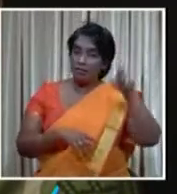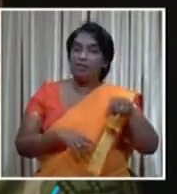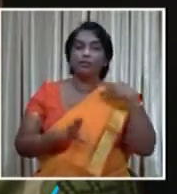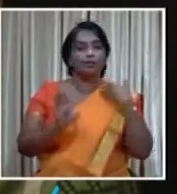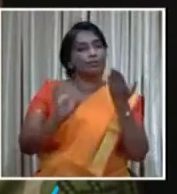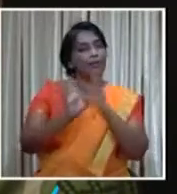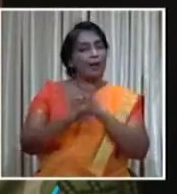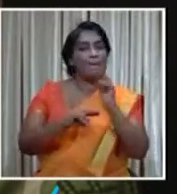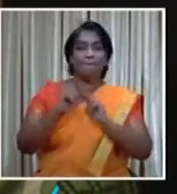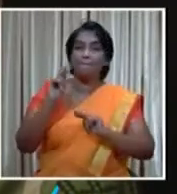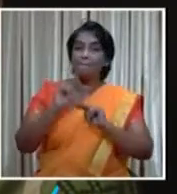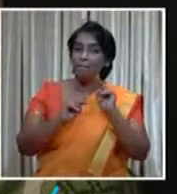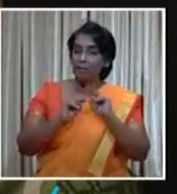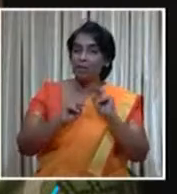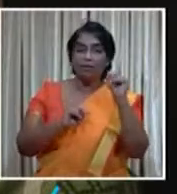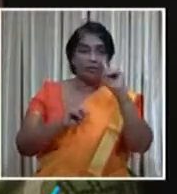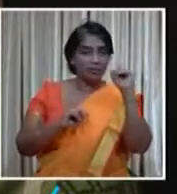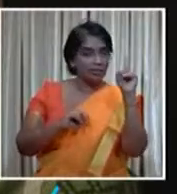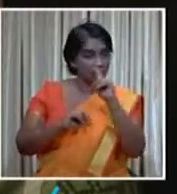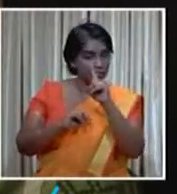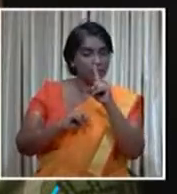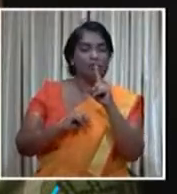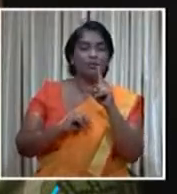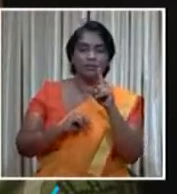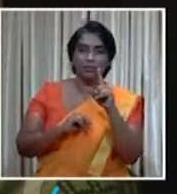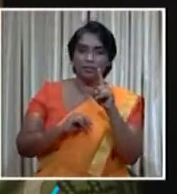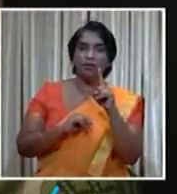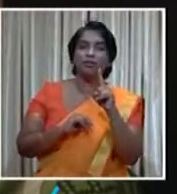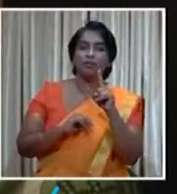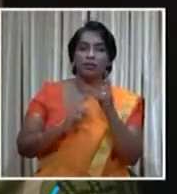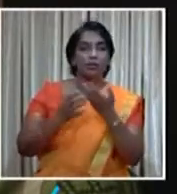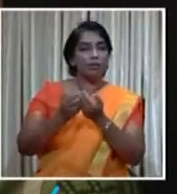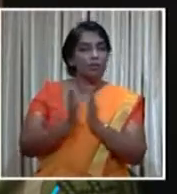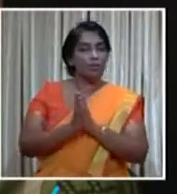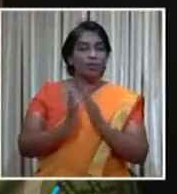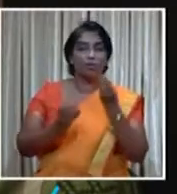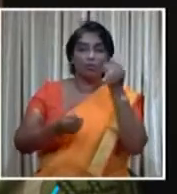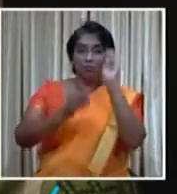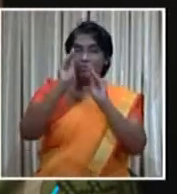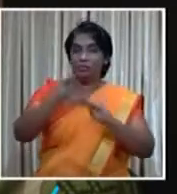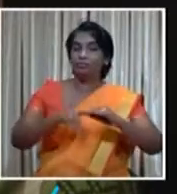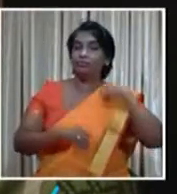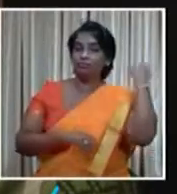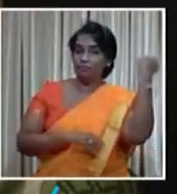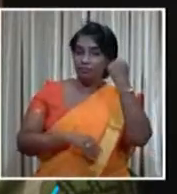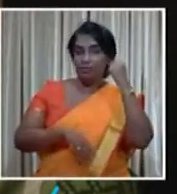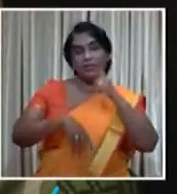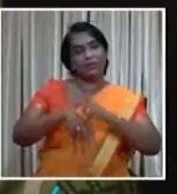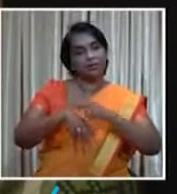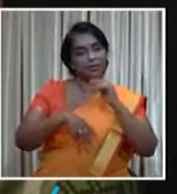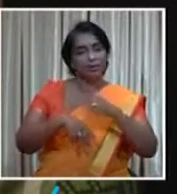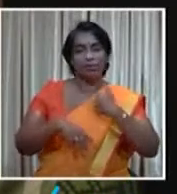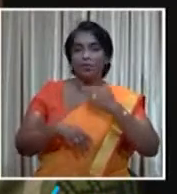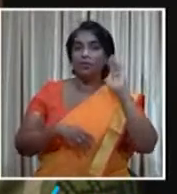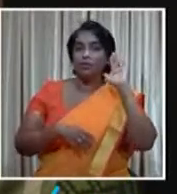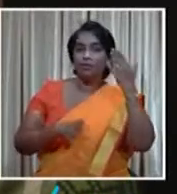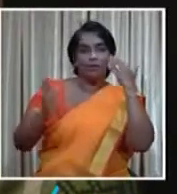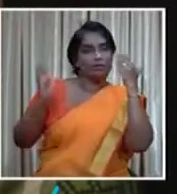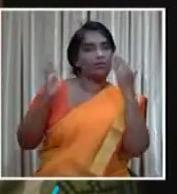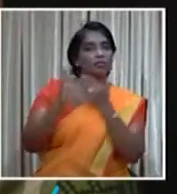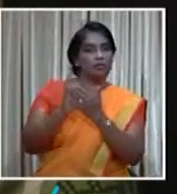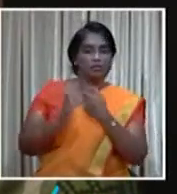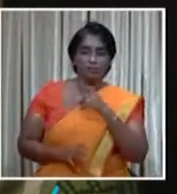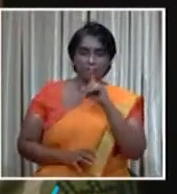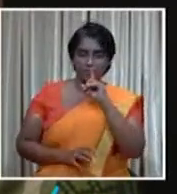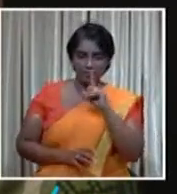පසුගිය පෙබරවාරි පළමු වනදා ස්වකීය අයවැය කතාව සිදු කරන අවස්ථාවේදී විශේෂ කාරණයක් ඉස්මතු